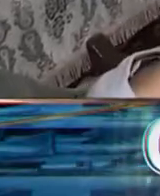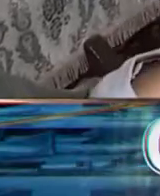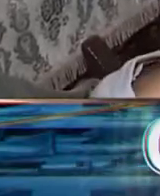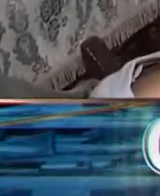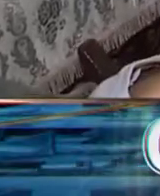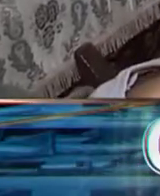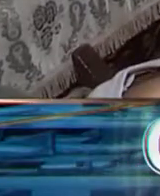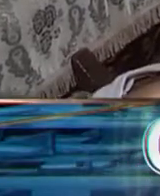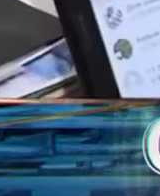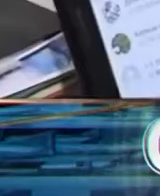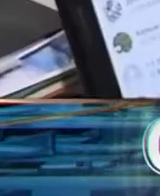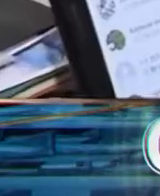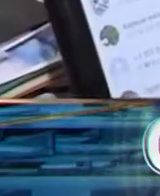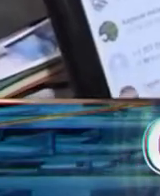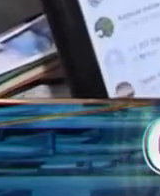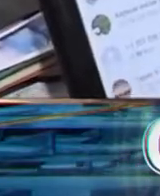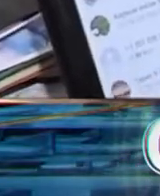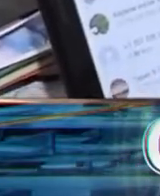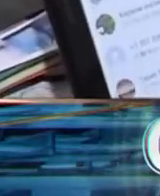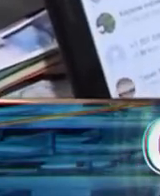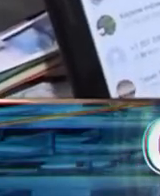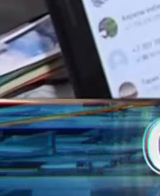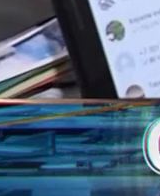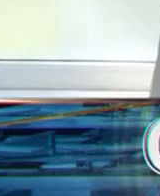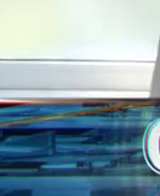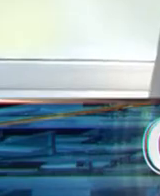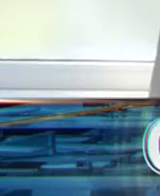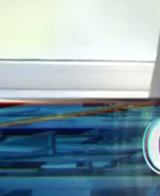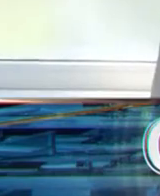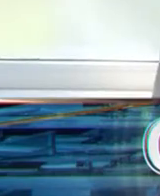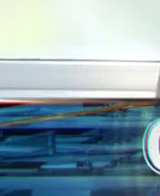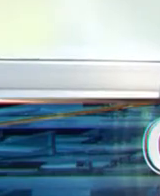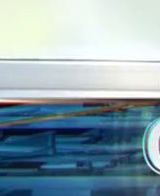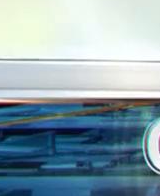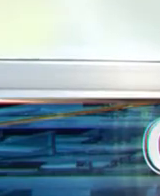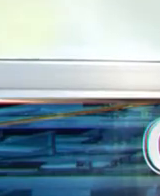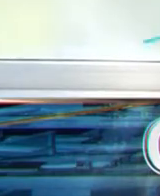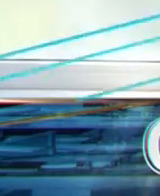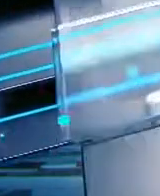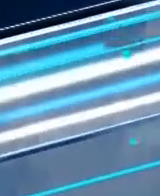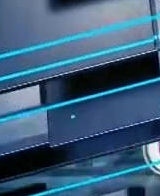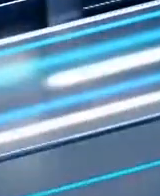Облыс оқушылары 3-90-ды да онлайн оқиды. Балалар арасында ковид жұқтырғандар көбейді.